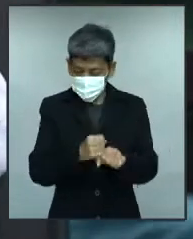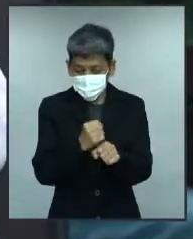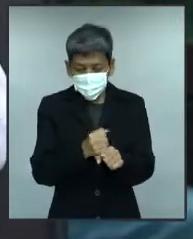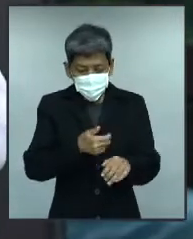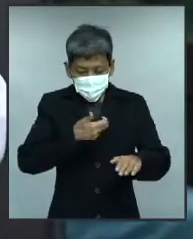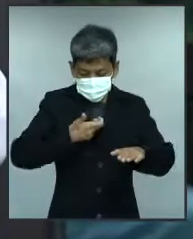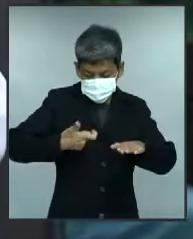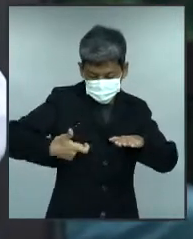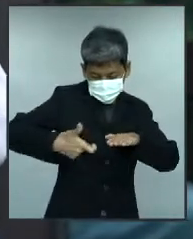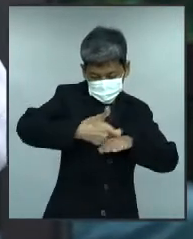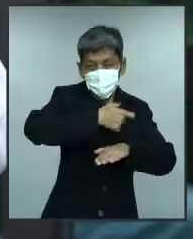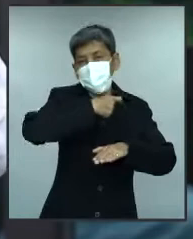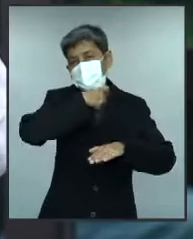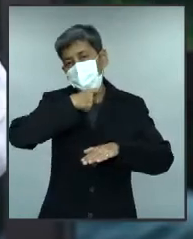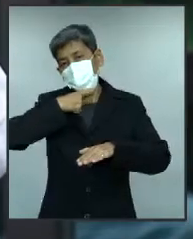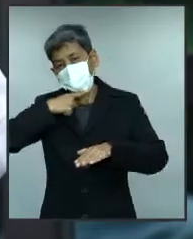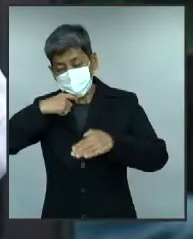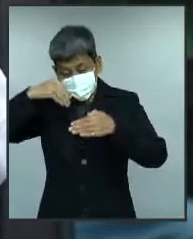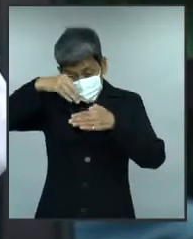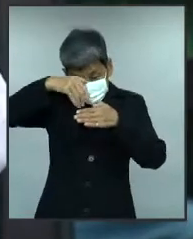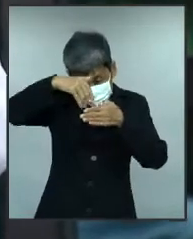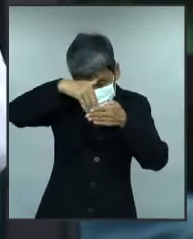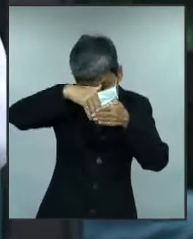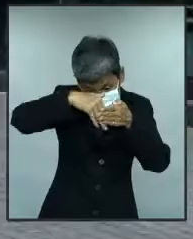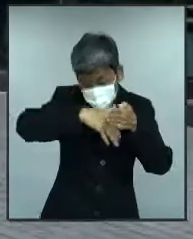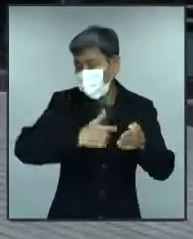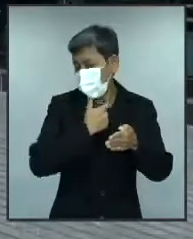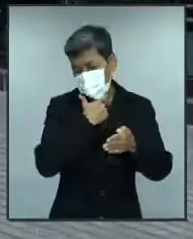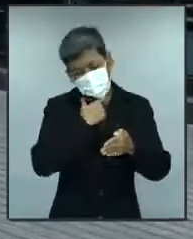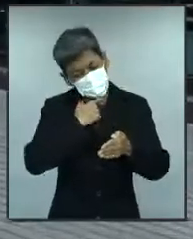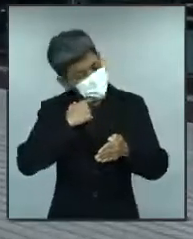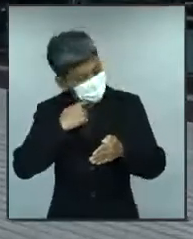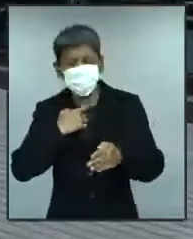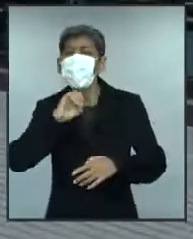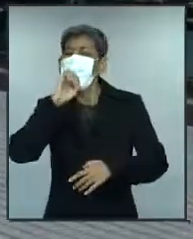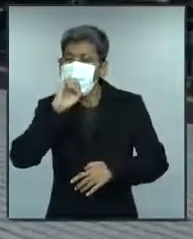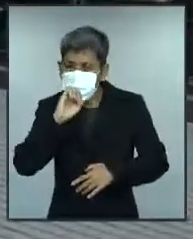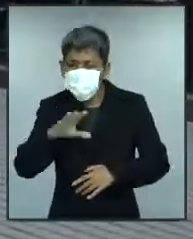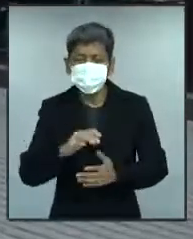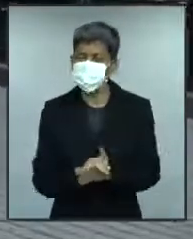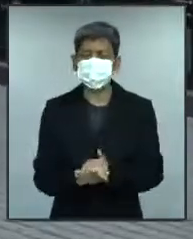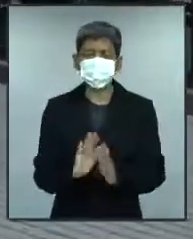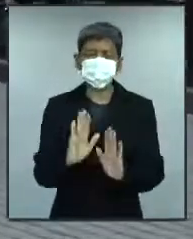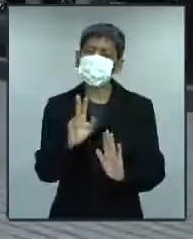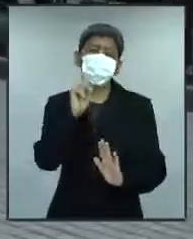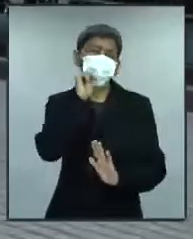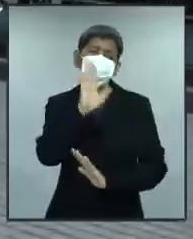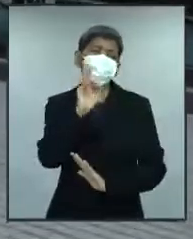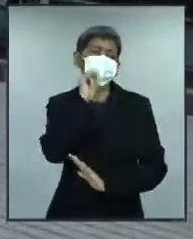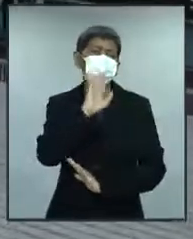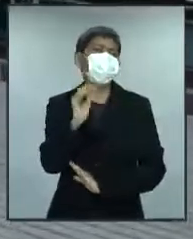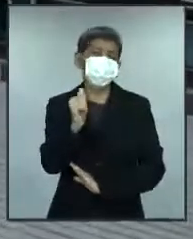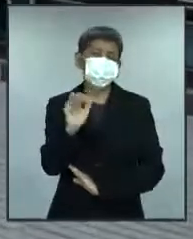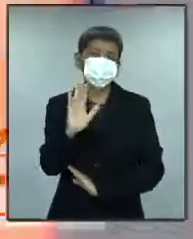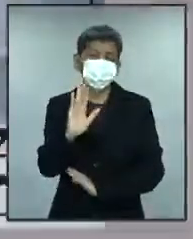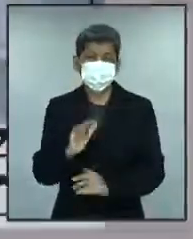ให้แห้งหรือเป่าให้แห้งถ้ามันเข้าไปข้างในเนี่ยจะต้องทำให้แห้ง ครับ เราก็เลยเรคคอมเมนต์ว่าจริงๆเราไม่อยากให้โดนน้ำ